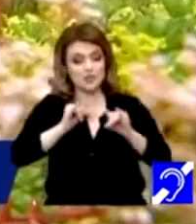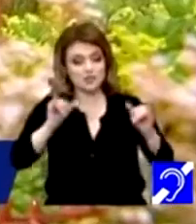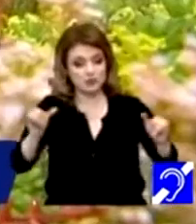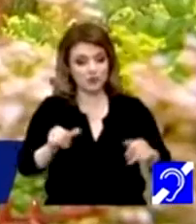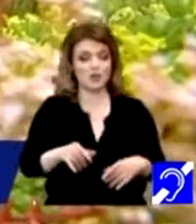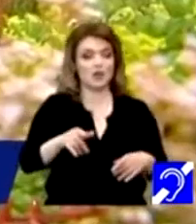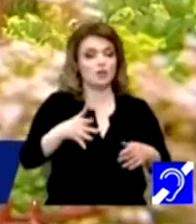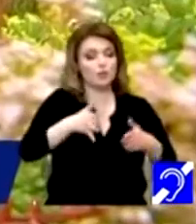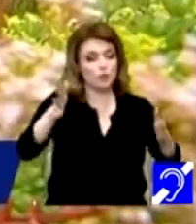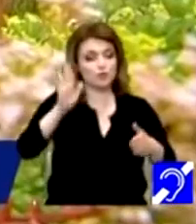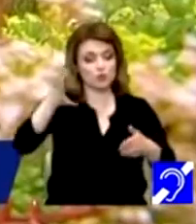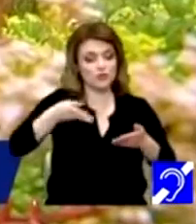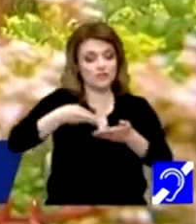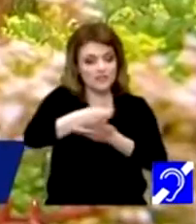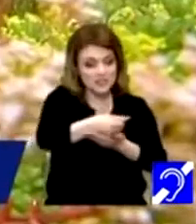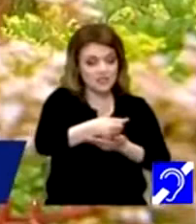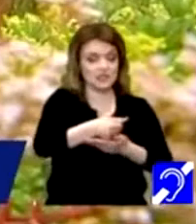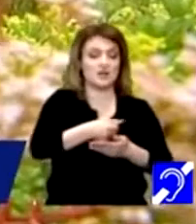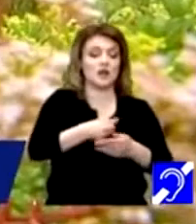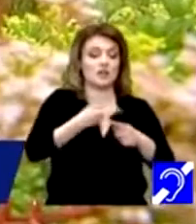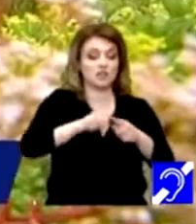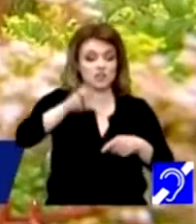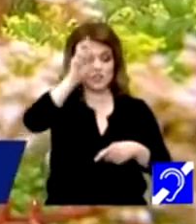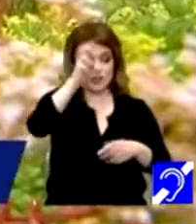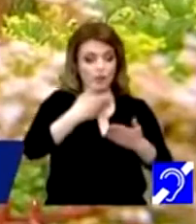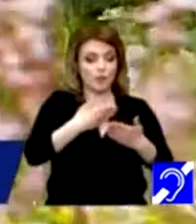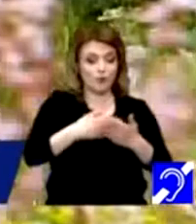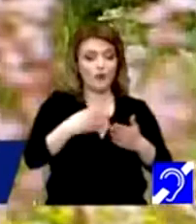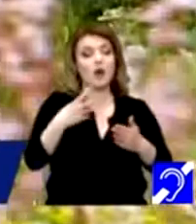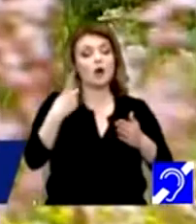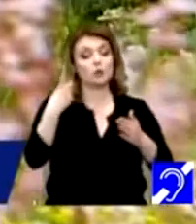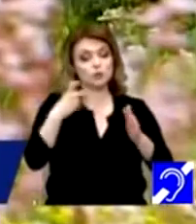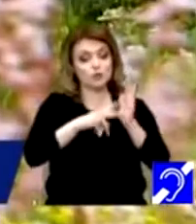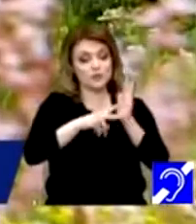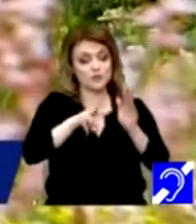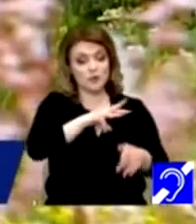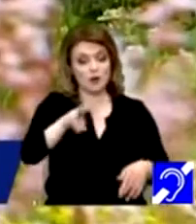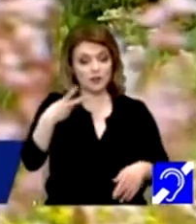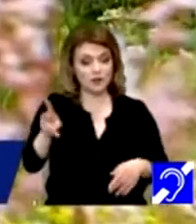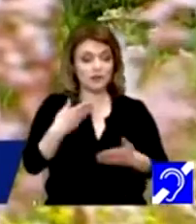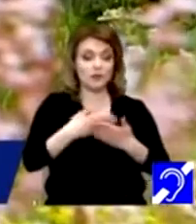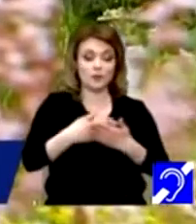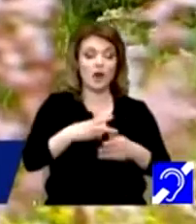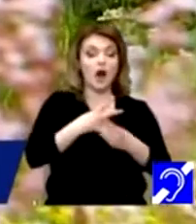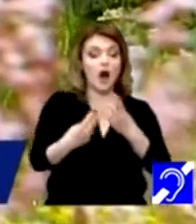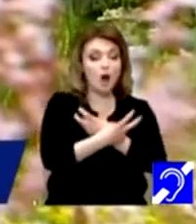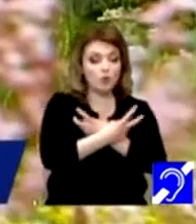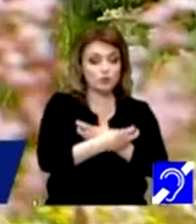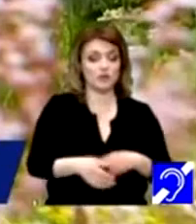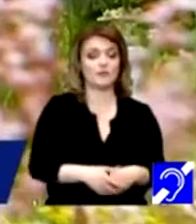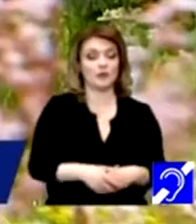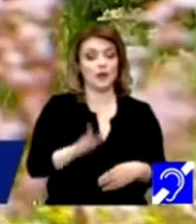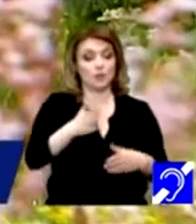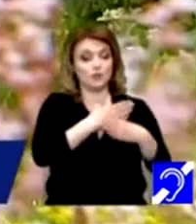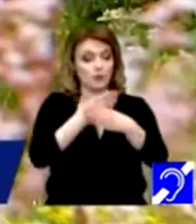spori investițiile în aceste țări cu aproape 262 milioane de euro. Astfel, țările de jos și Austria devin primele state membre ale Uniunii